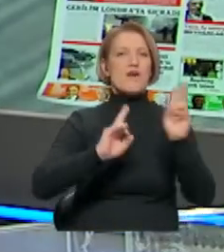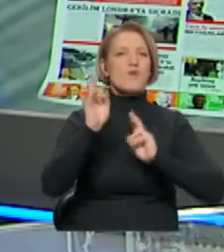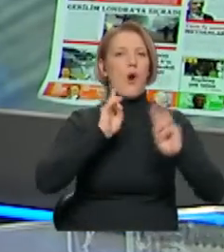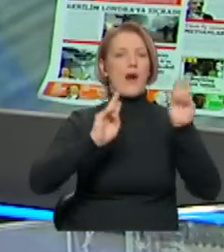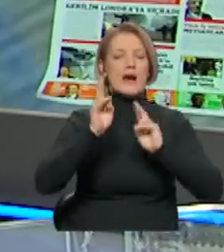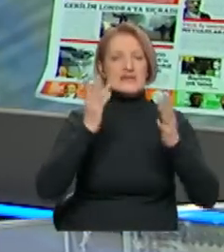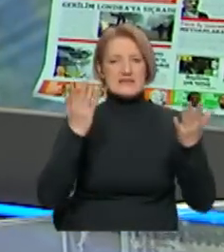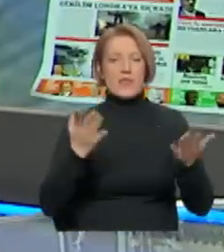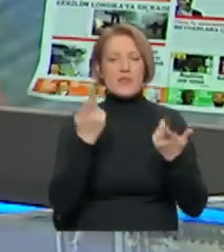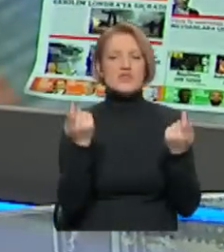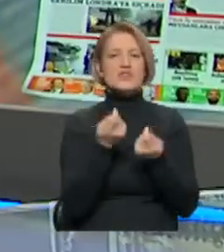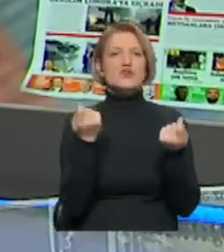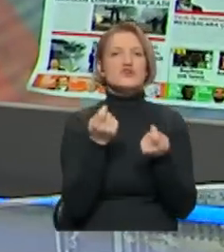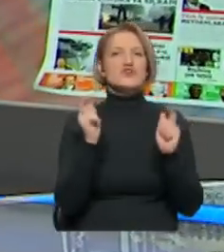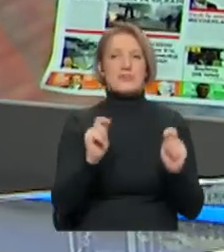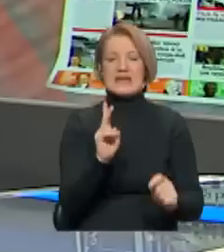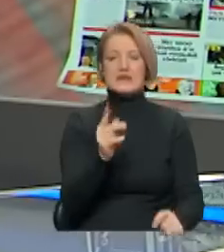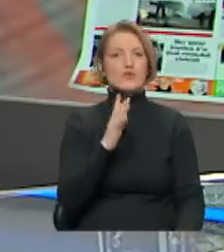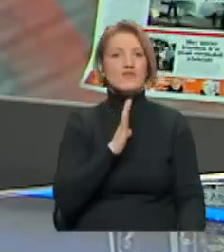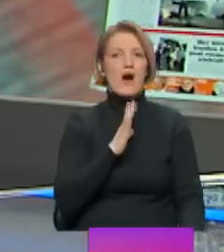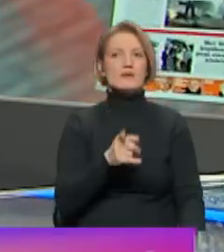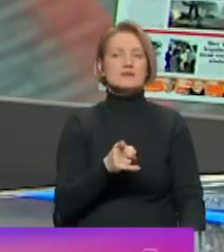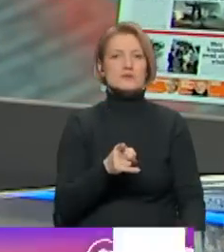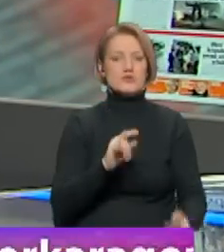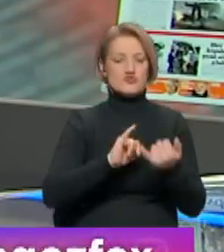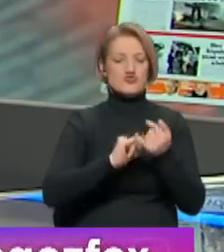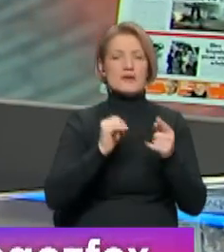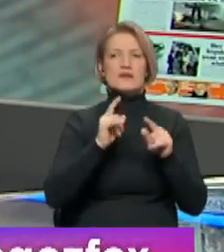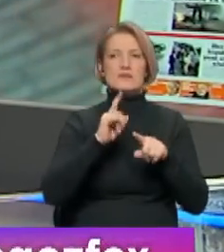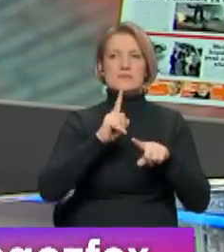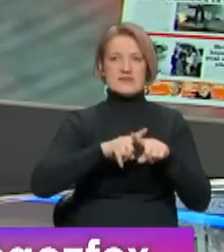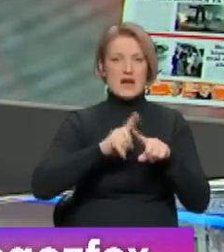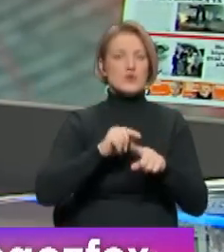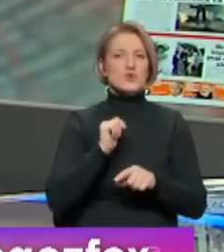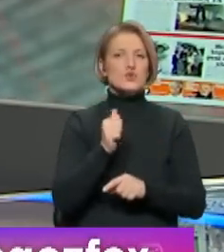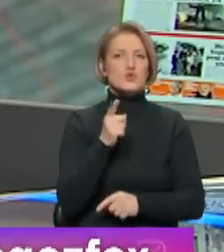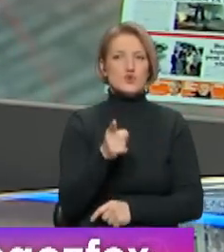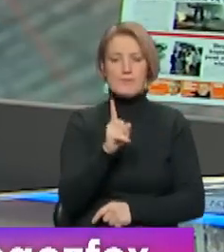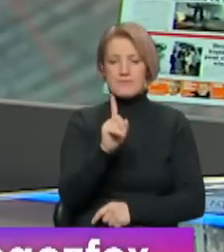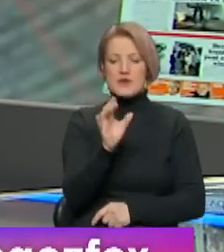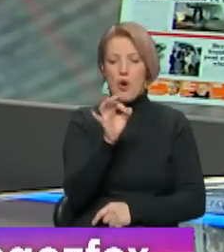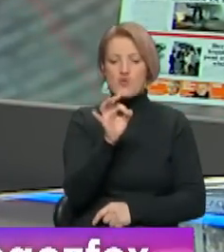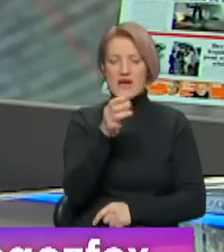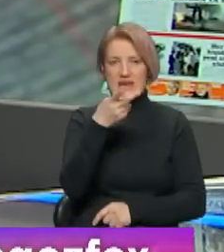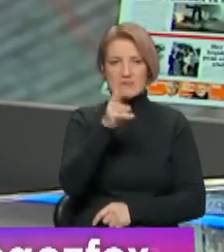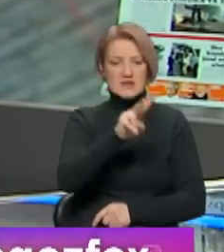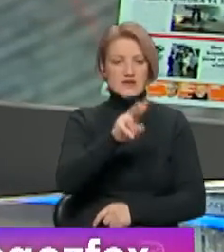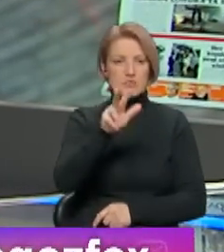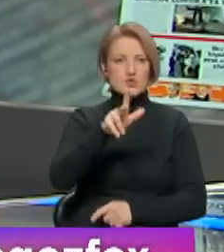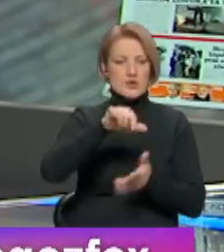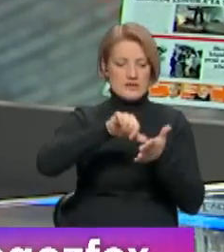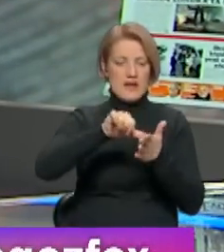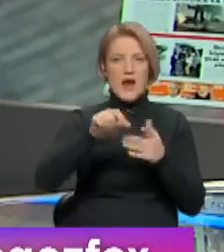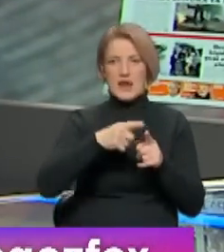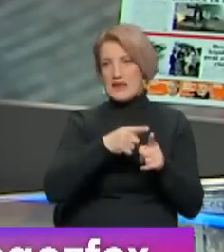zaten iş yaptıkları 2 gün var Cumartesi günü Pazar günü 1 Ocak 2023 tarihi